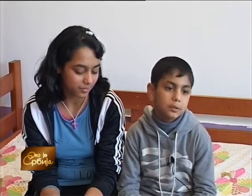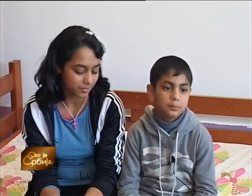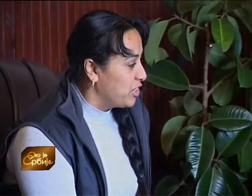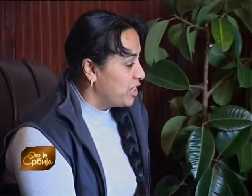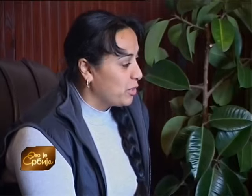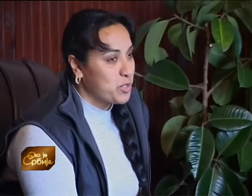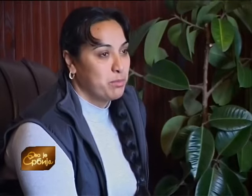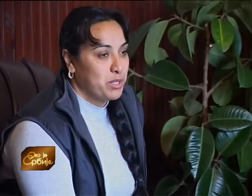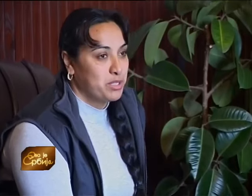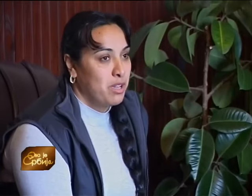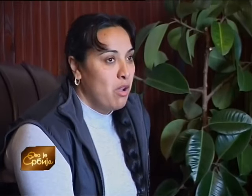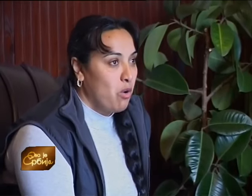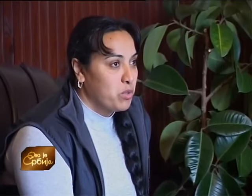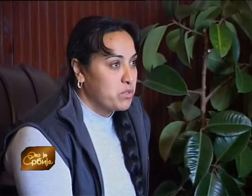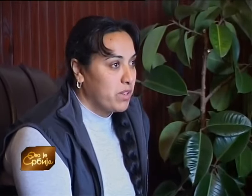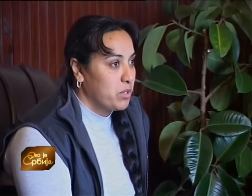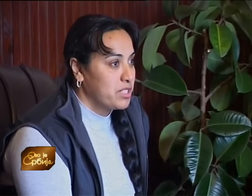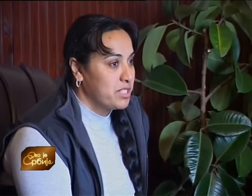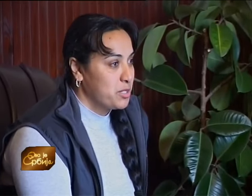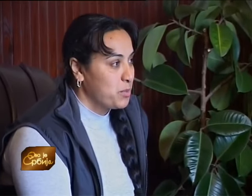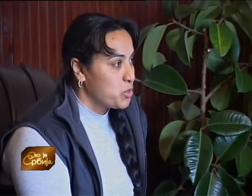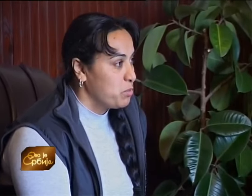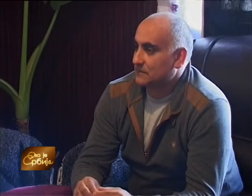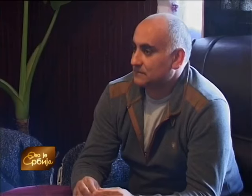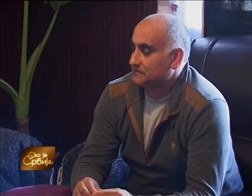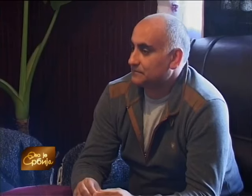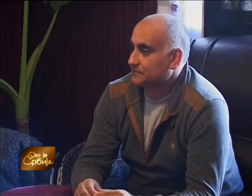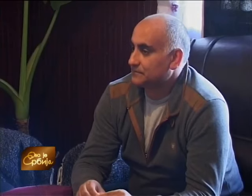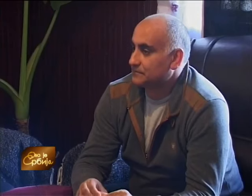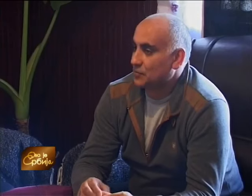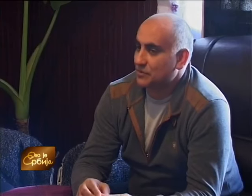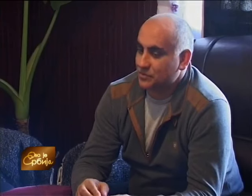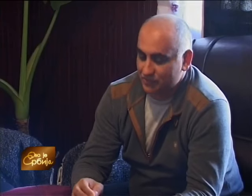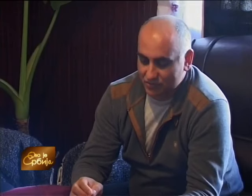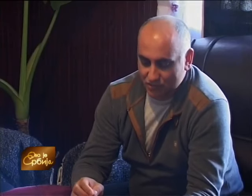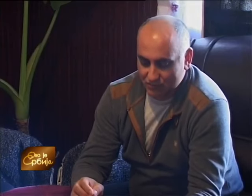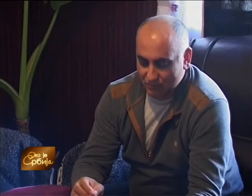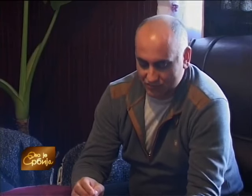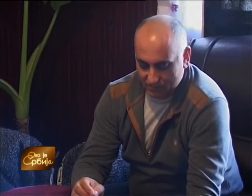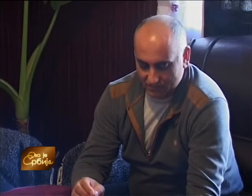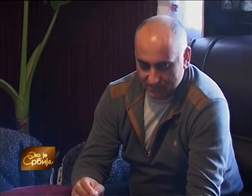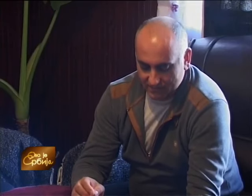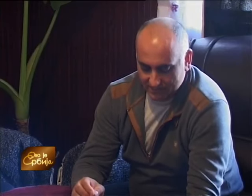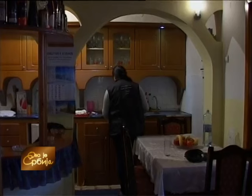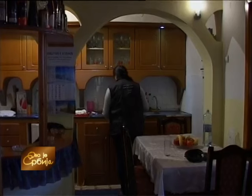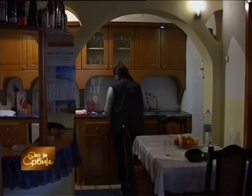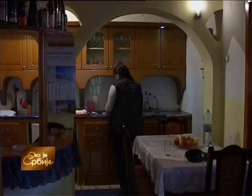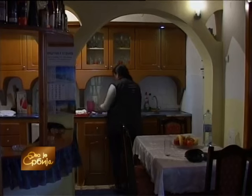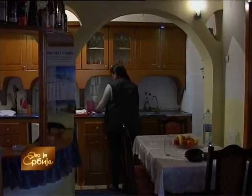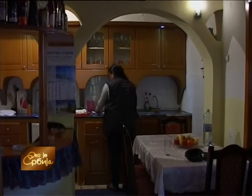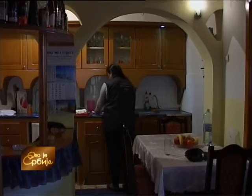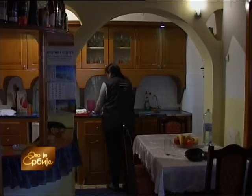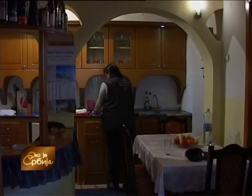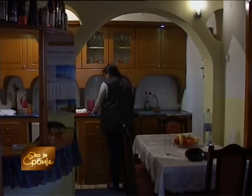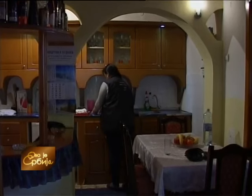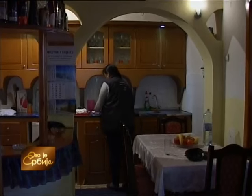njima. Odluku da postanu hranitelji Ametovići su doneli zajedno, uz saglasno svoje dece. Želja da pomognu nevinoj i nedužnoj